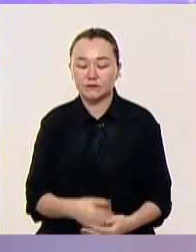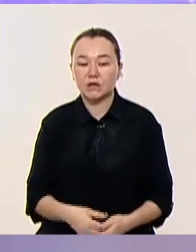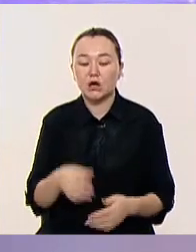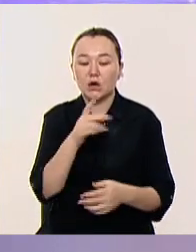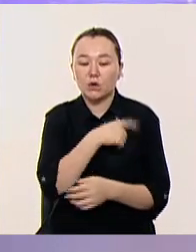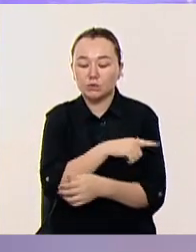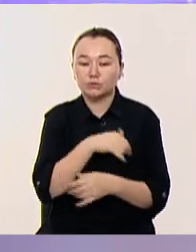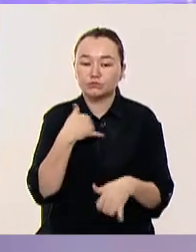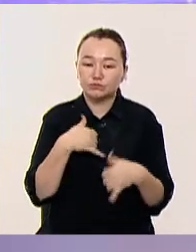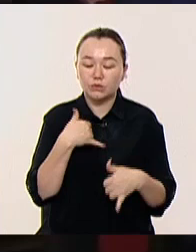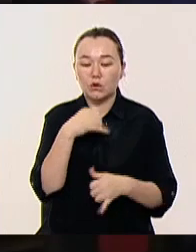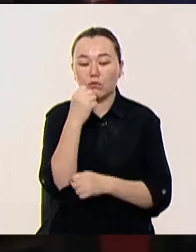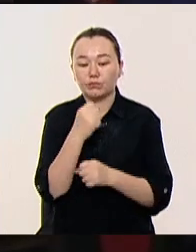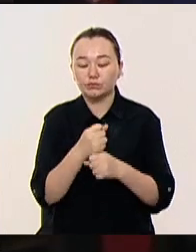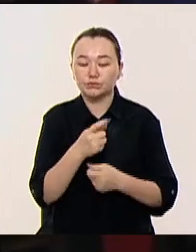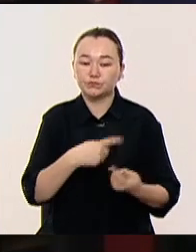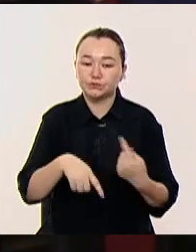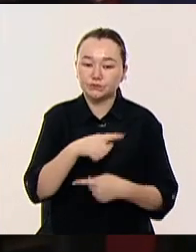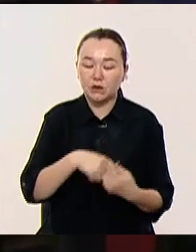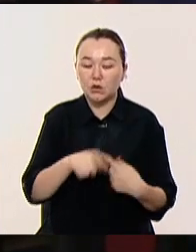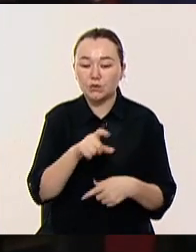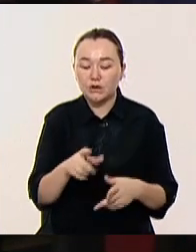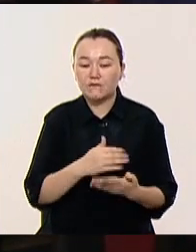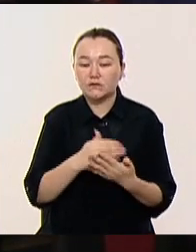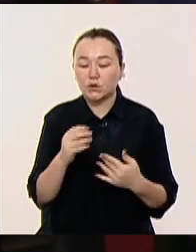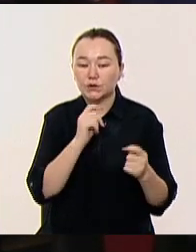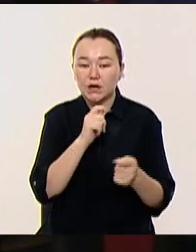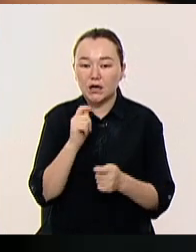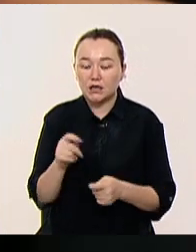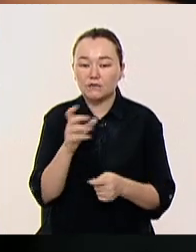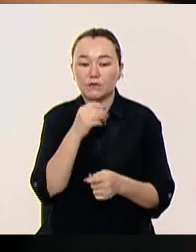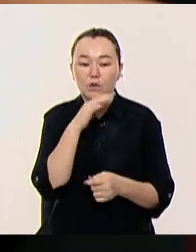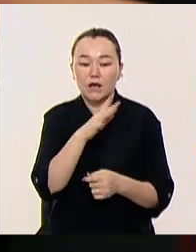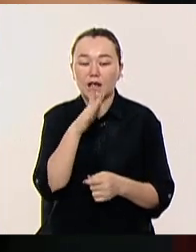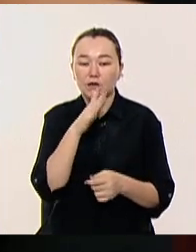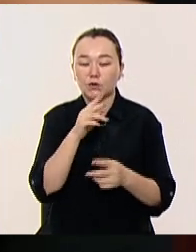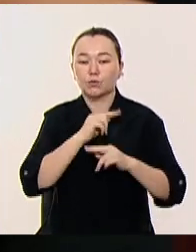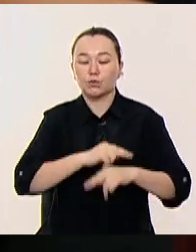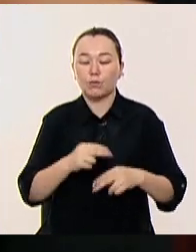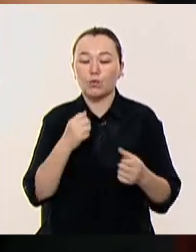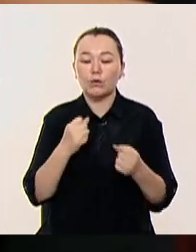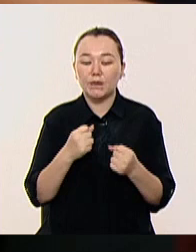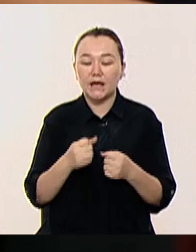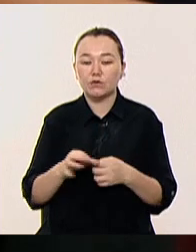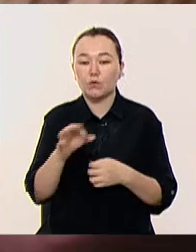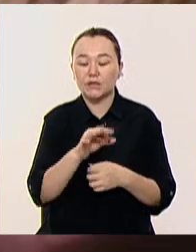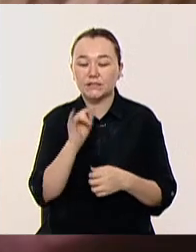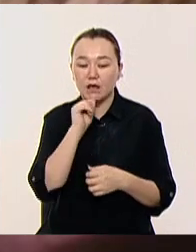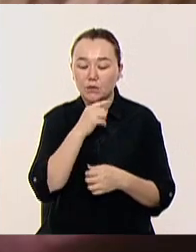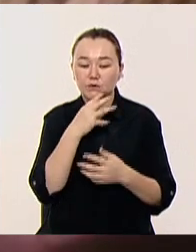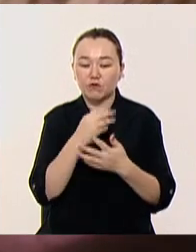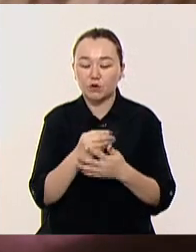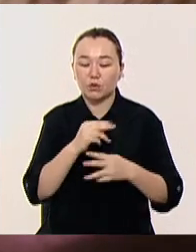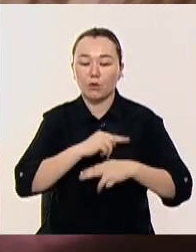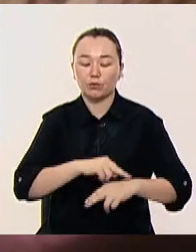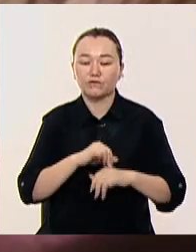и рабочие предприниматели удостоились высоких наград. Все они своим многолетним трудом укрепляют экономику области и вносят свою лепту